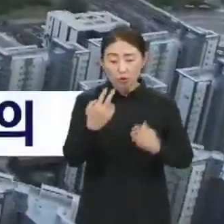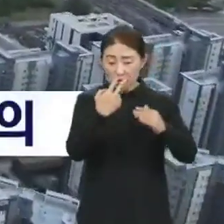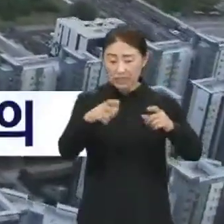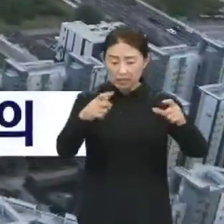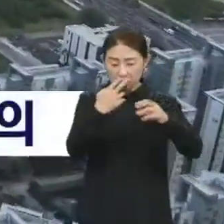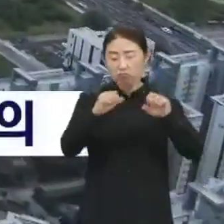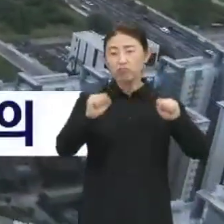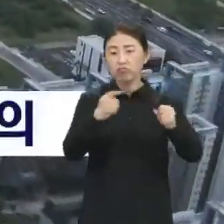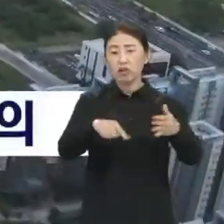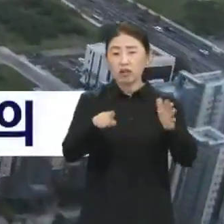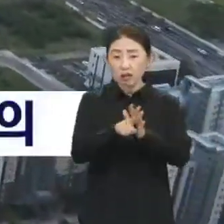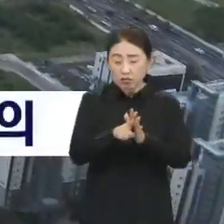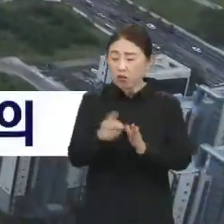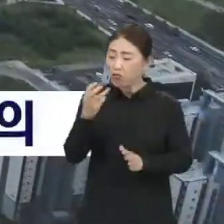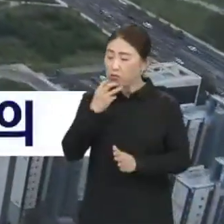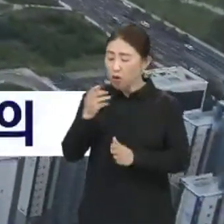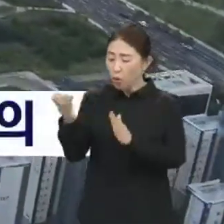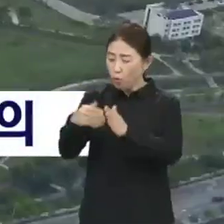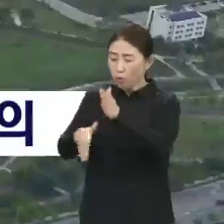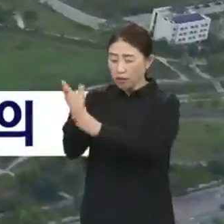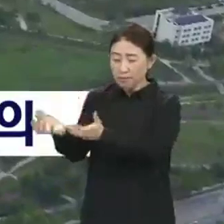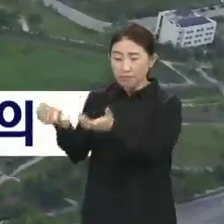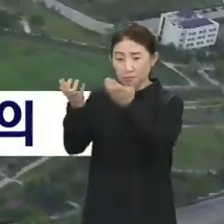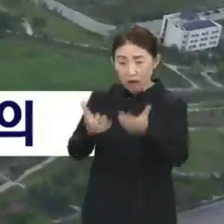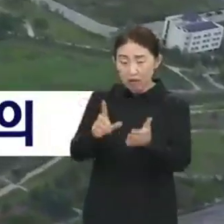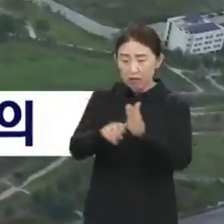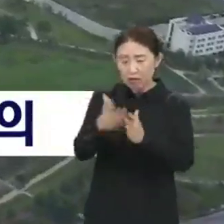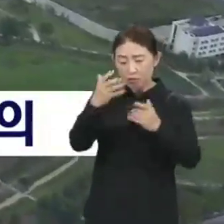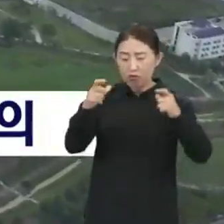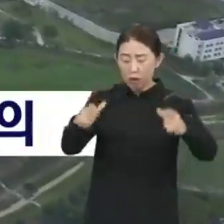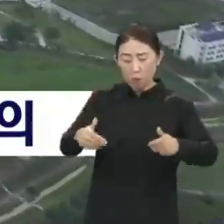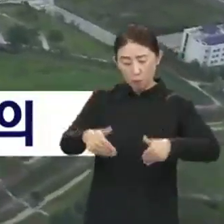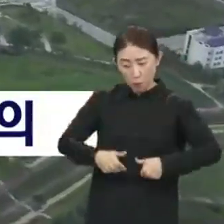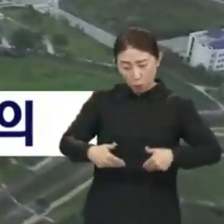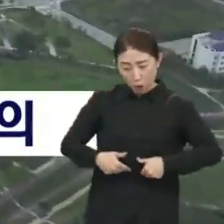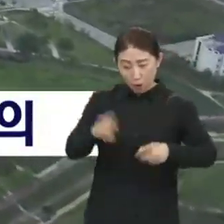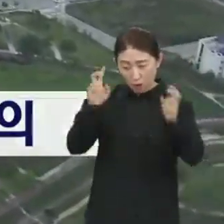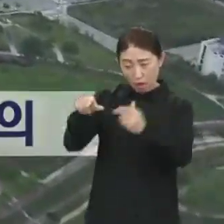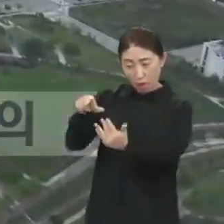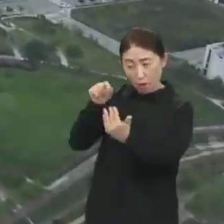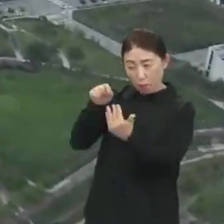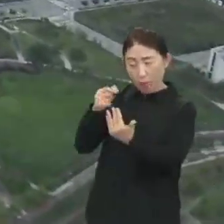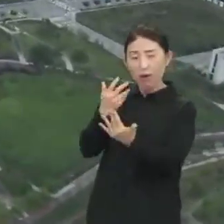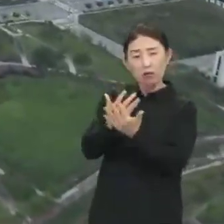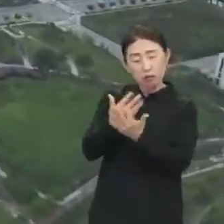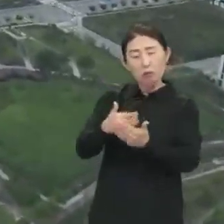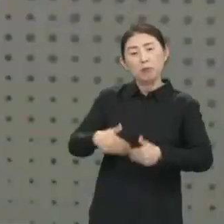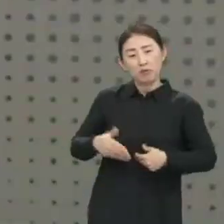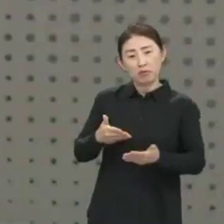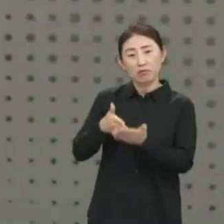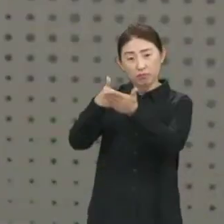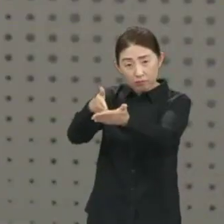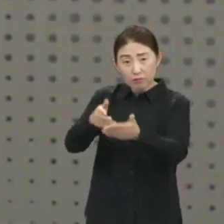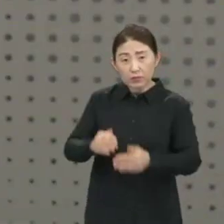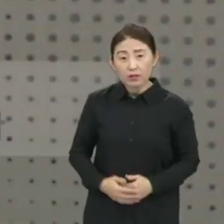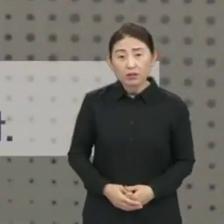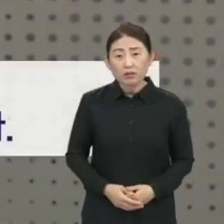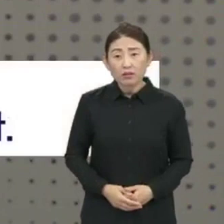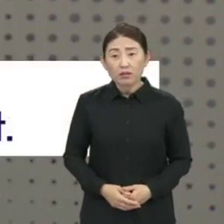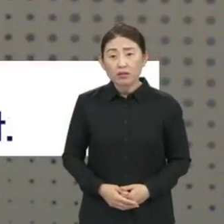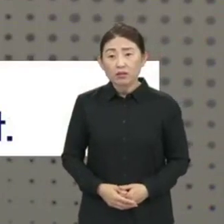위해 수도권 공공기관 이전 시 충남에 우선권을 주는 드래프트 제도도 재차 건의했습니다. 우선